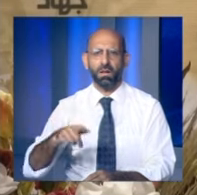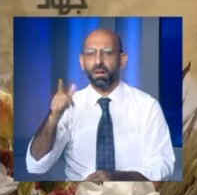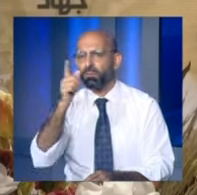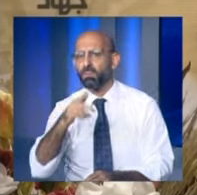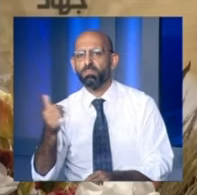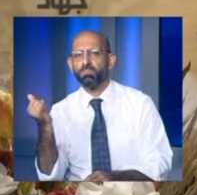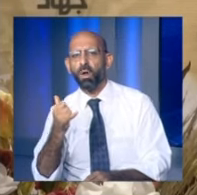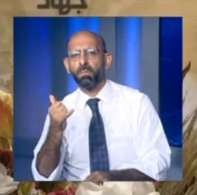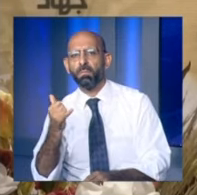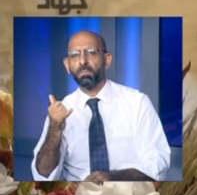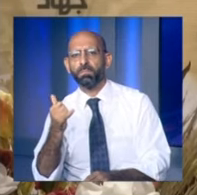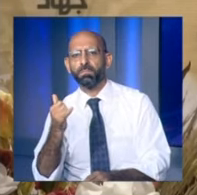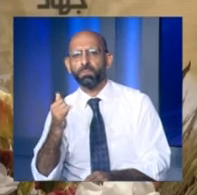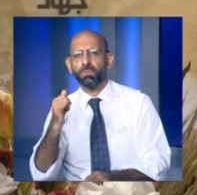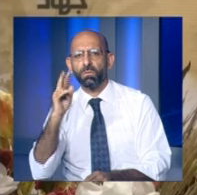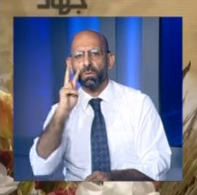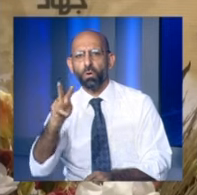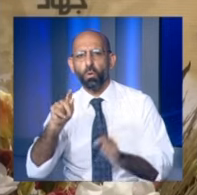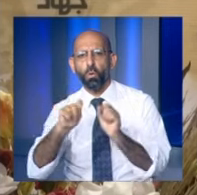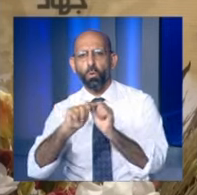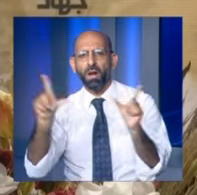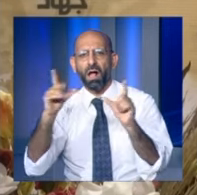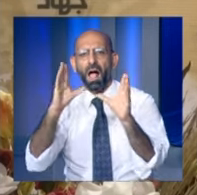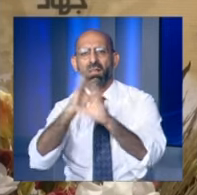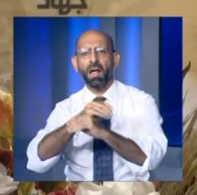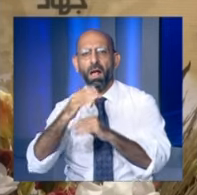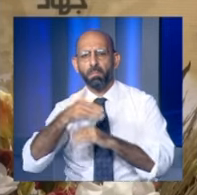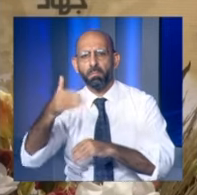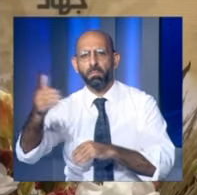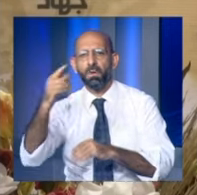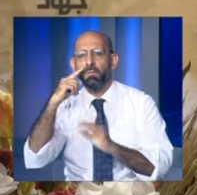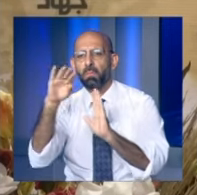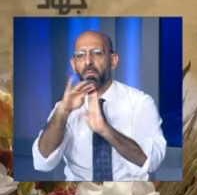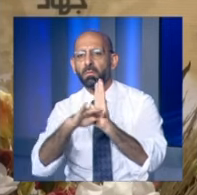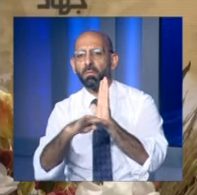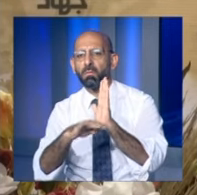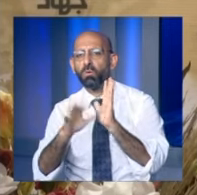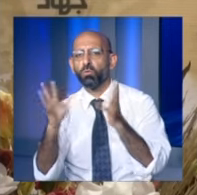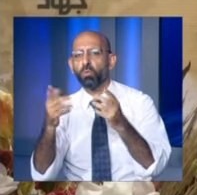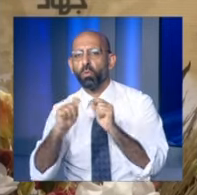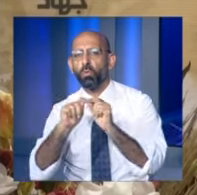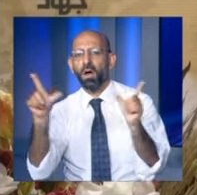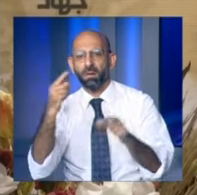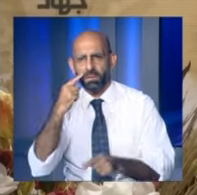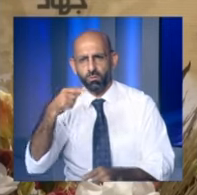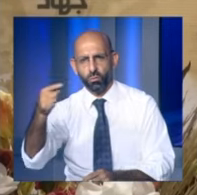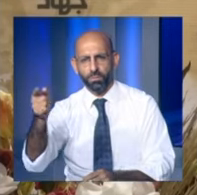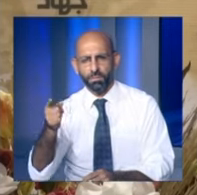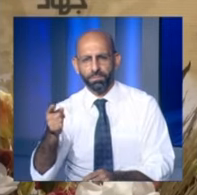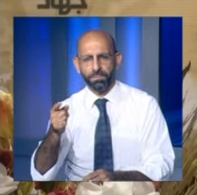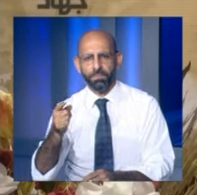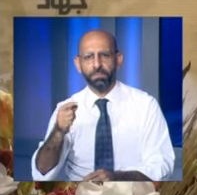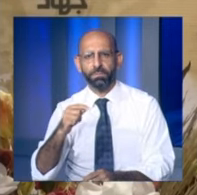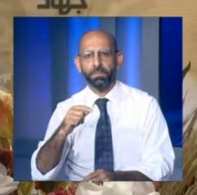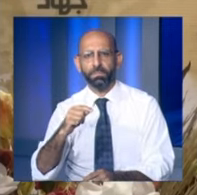لذلك هو يتحمل المسؤولية، أما أولئك الذين يبادرون